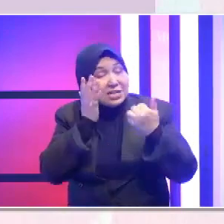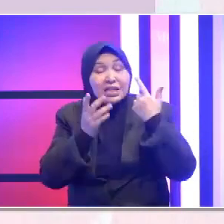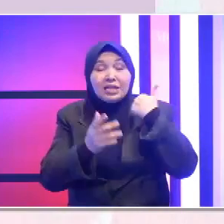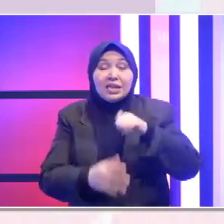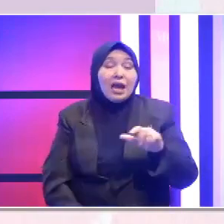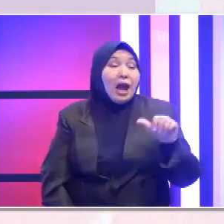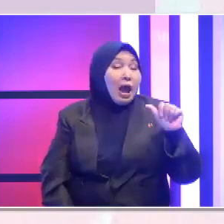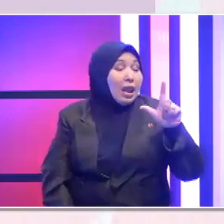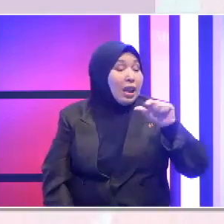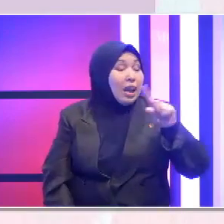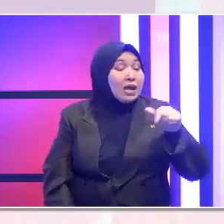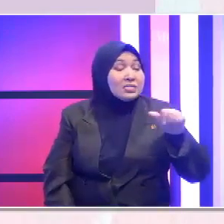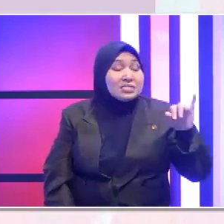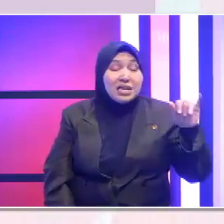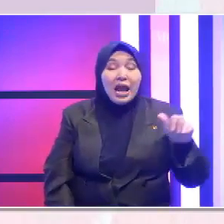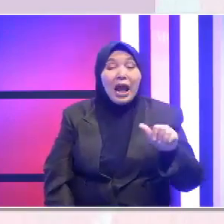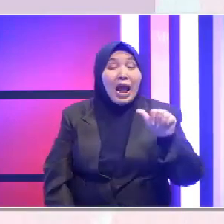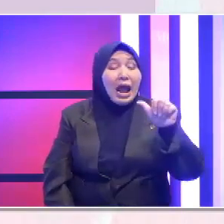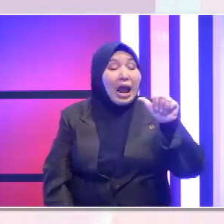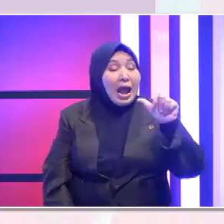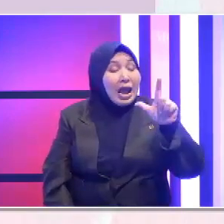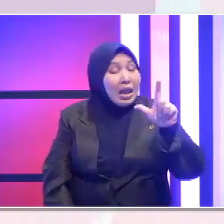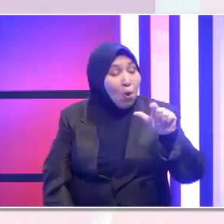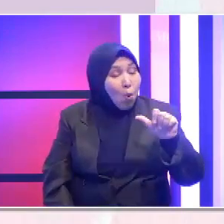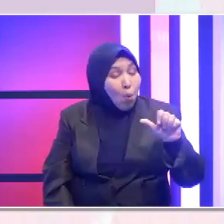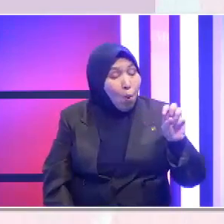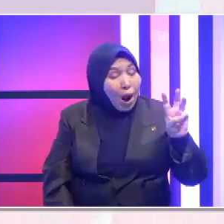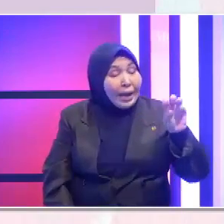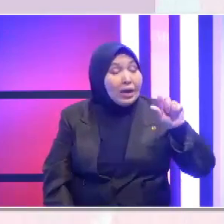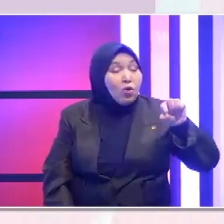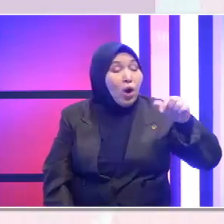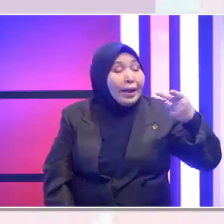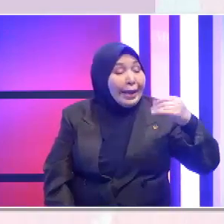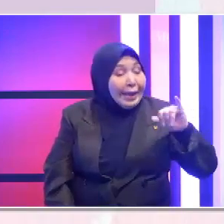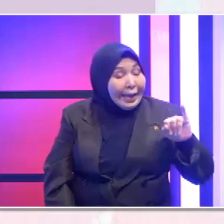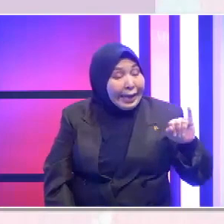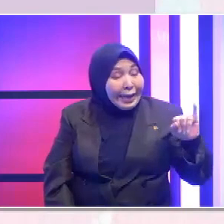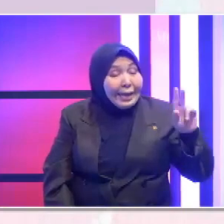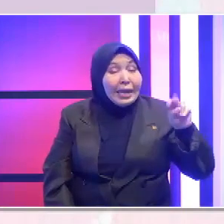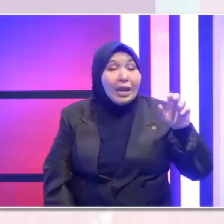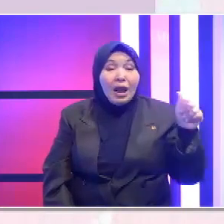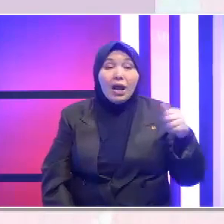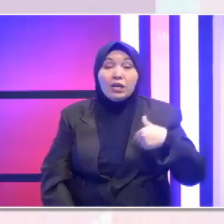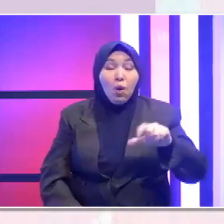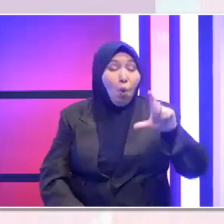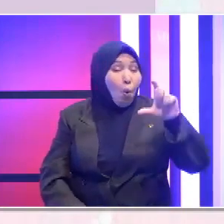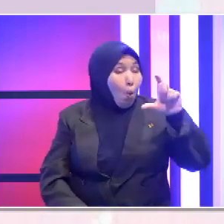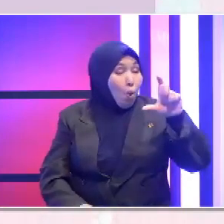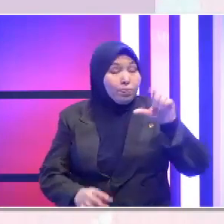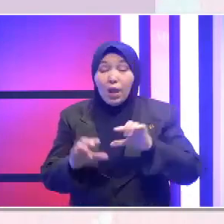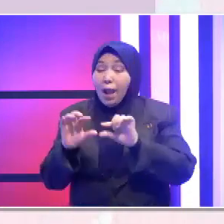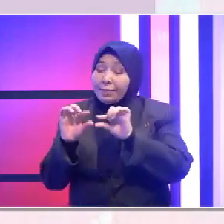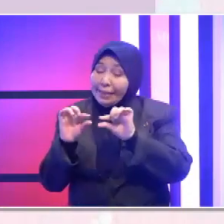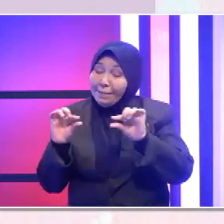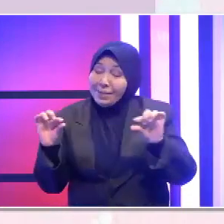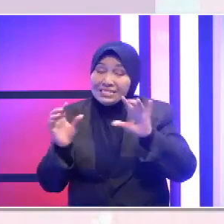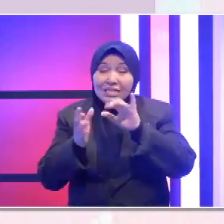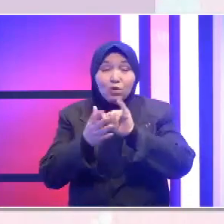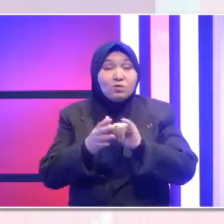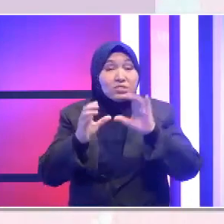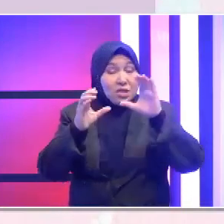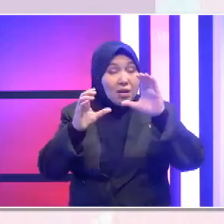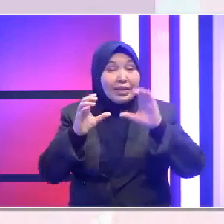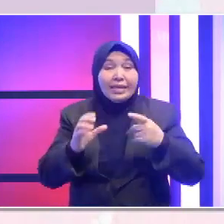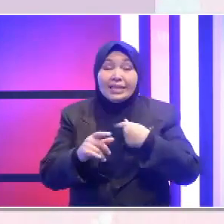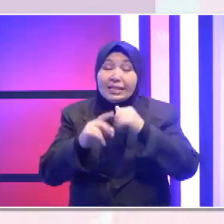awaina away nah Um Kama wainna ada huruf tebal dan Ipin di situ kalau ke